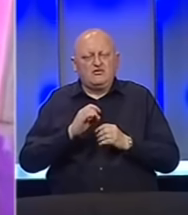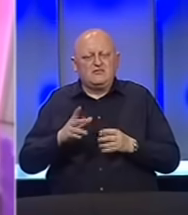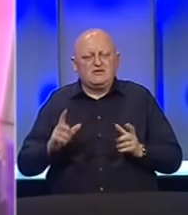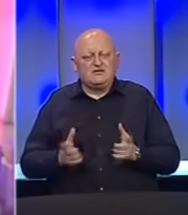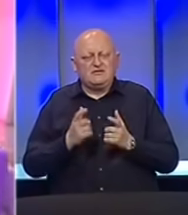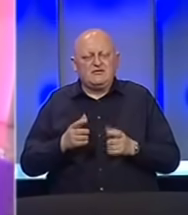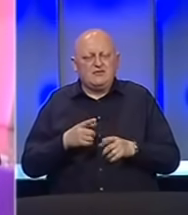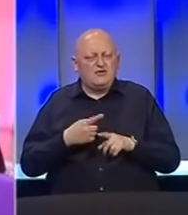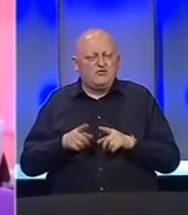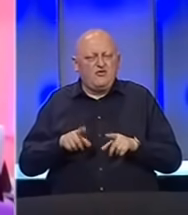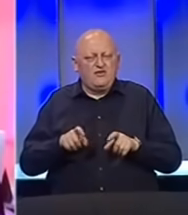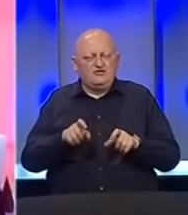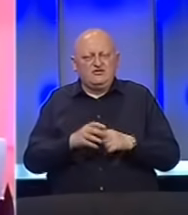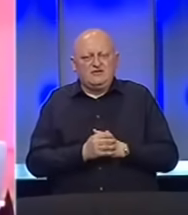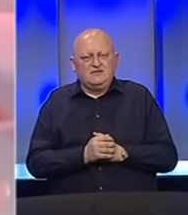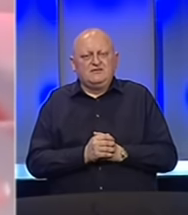doba koronavirusa.